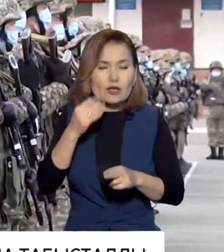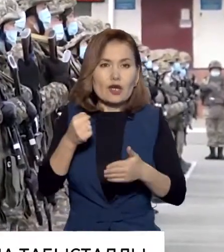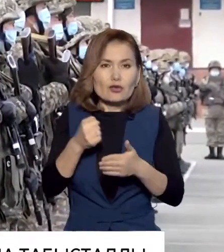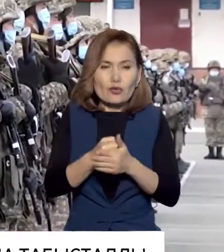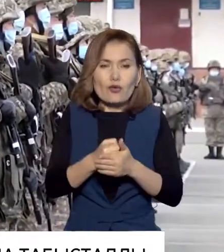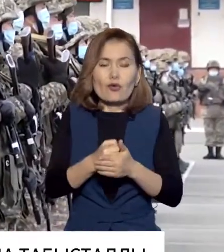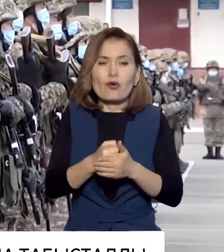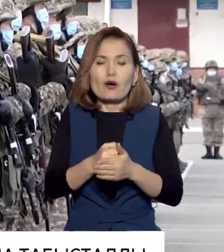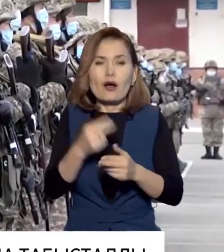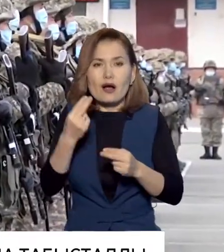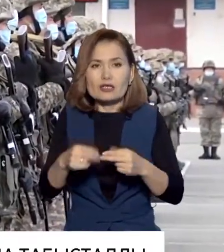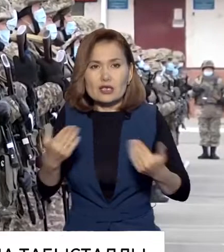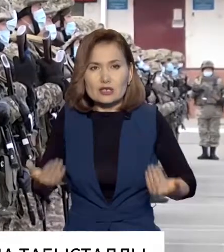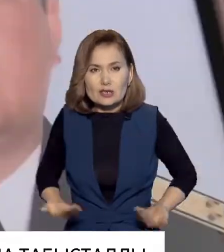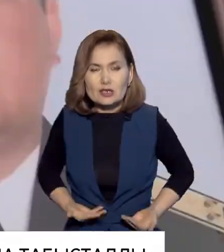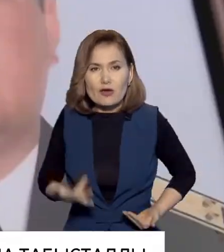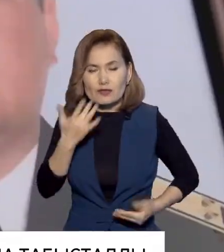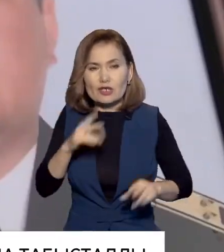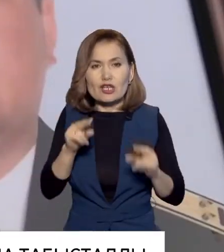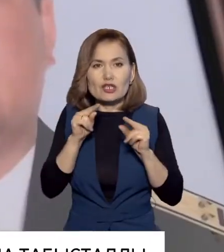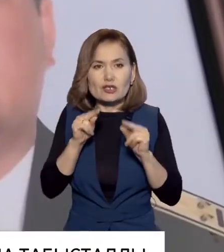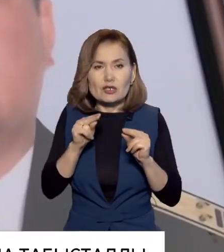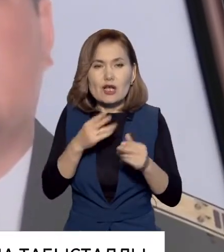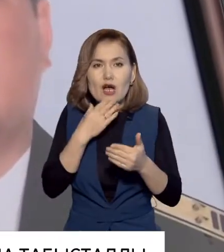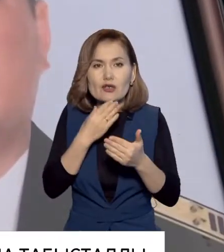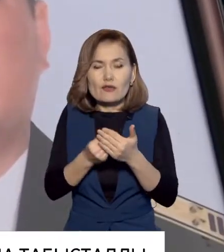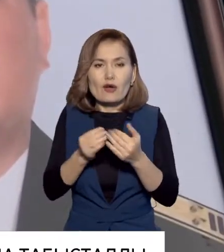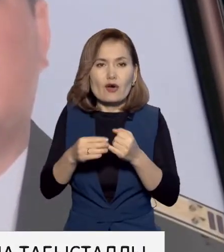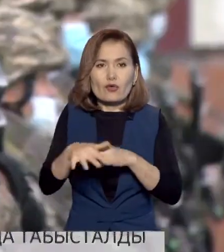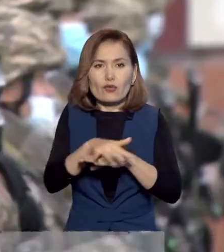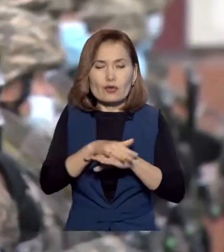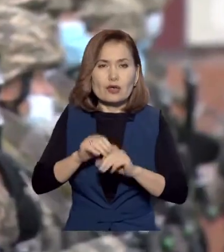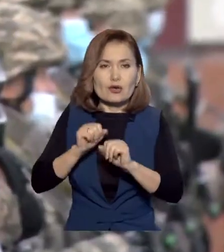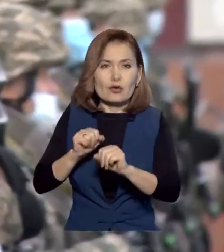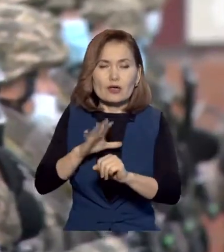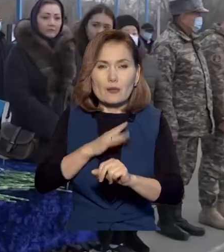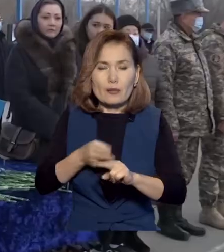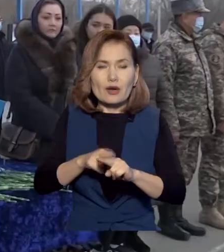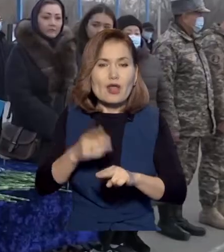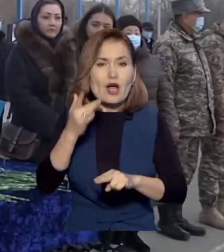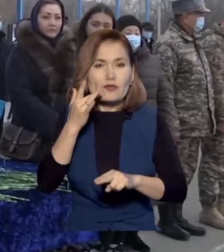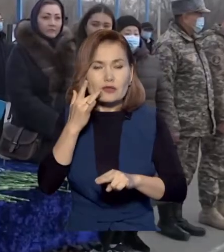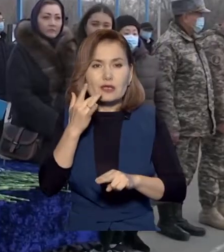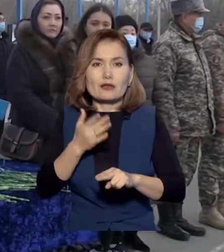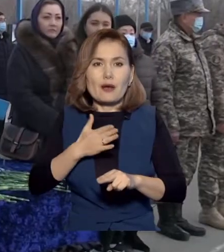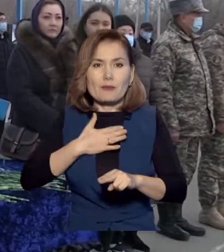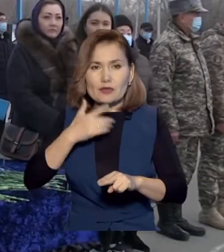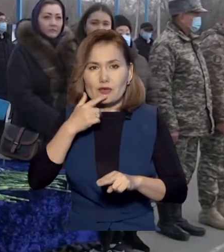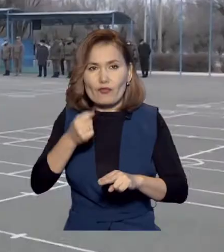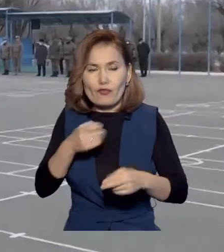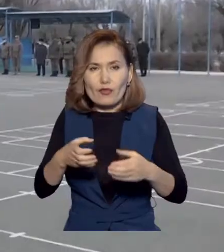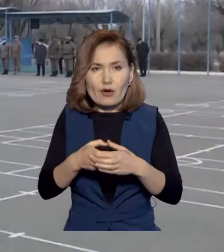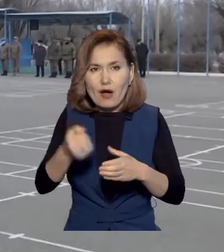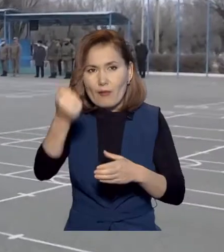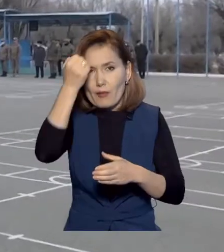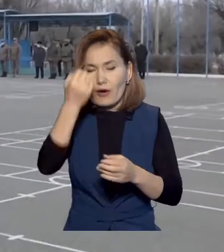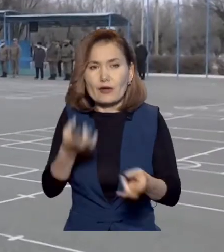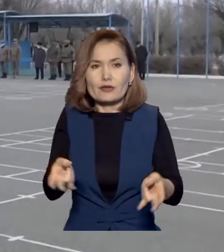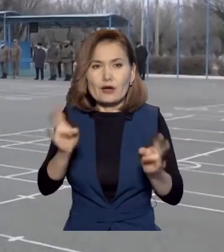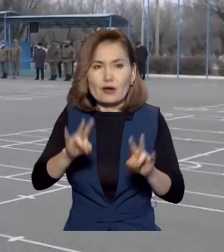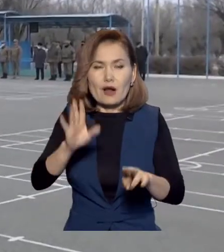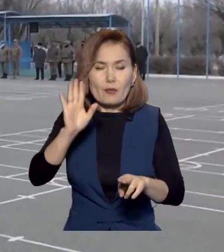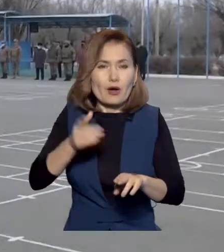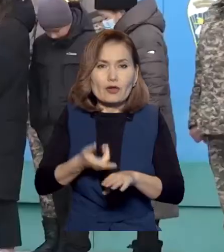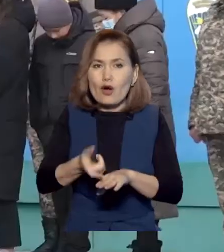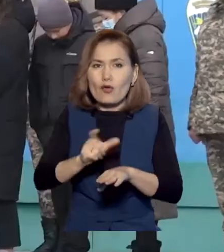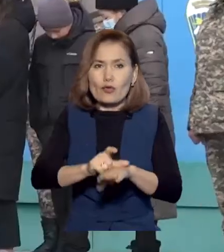әскери борышына адал болды. Оның жарқын бейнесі барлық әріптестерінің, достары мен жақындарының есінде мәңгі сақталып, болашақ отан қорғаушылар